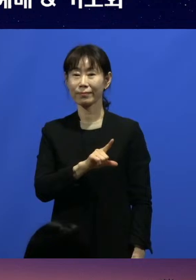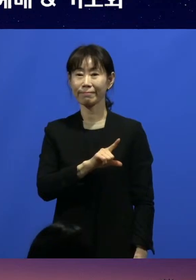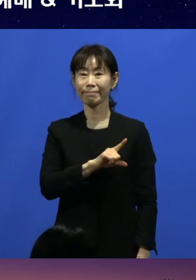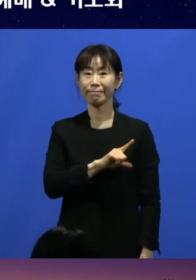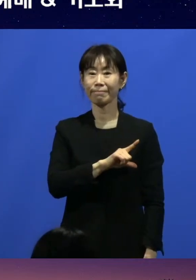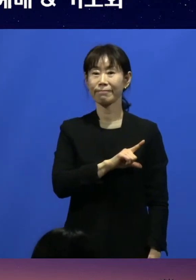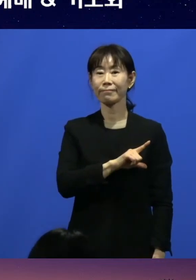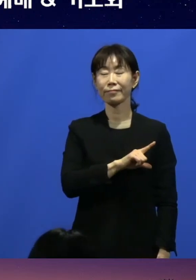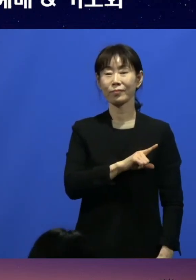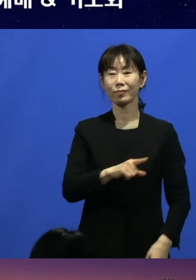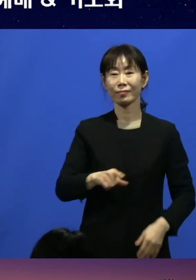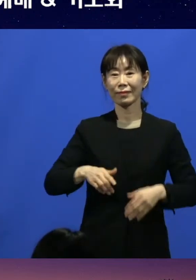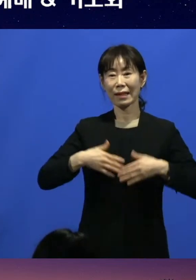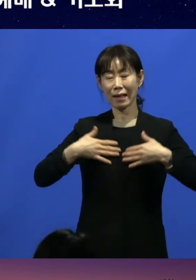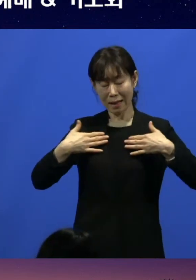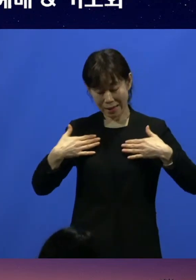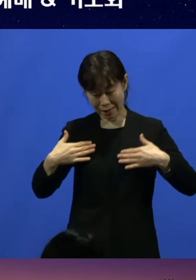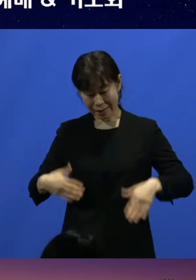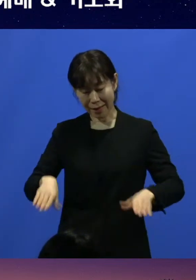때 강함 대신에